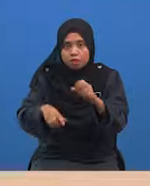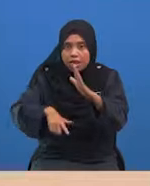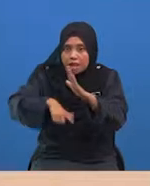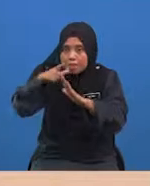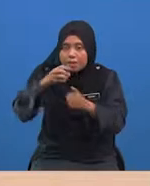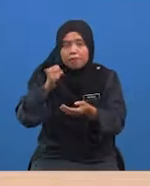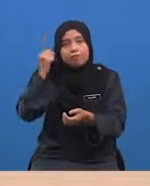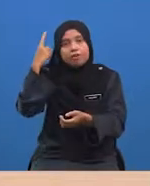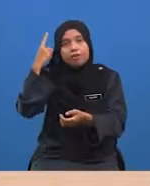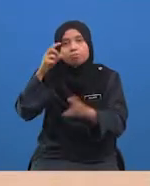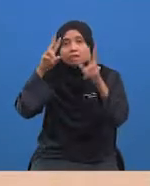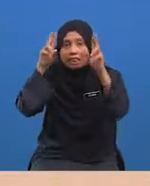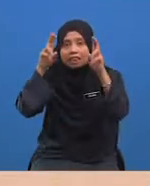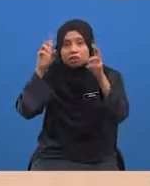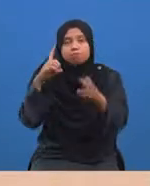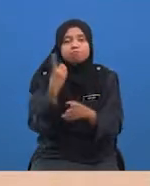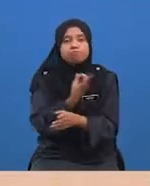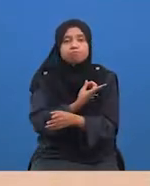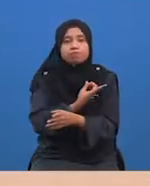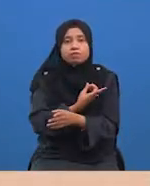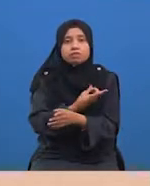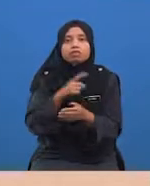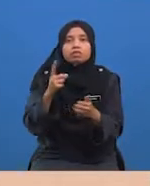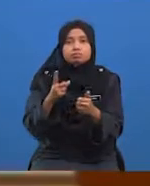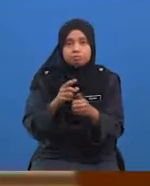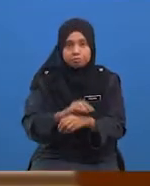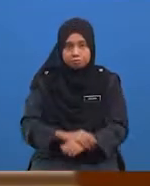lebih memahami tajuk kita, iaitu